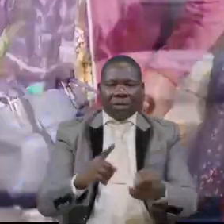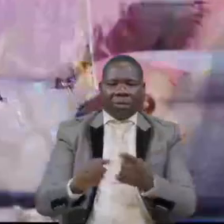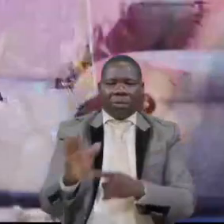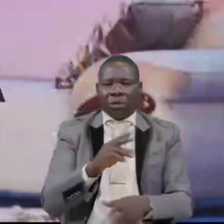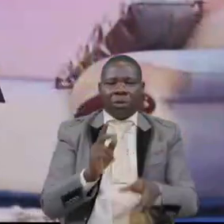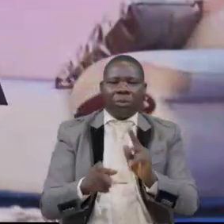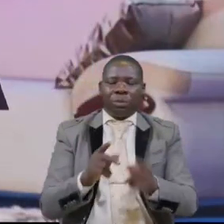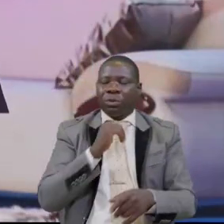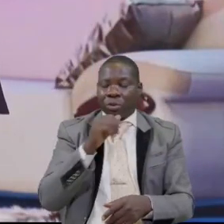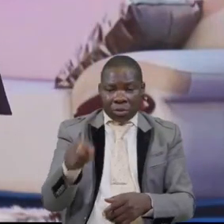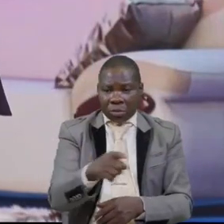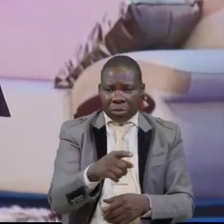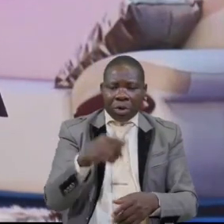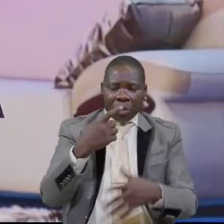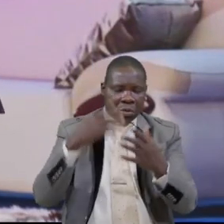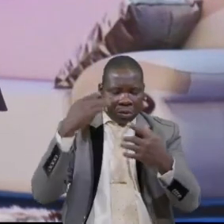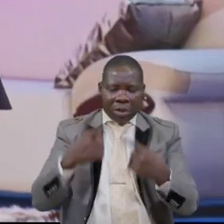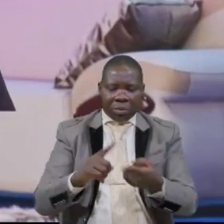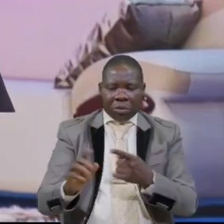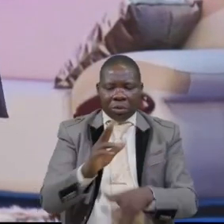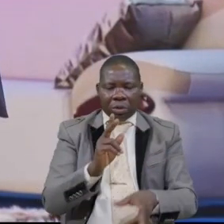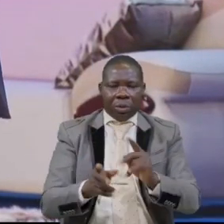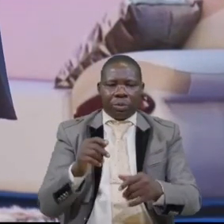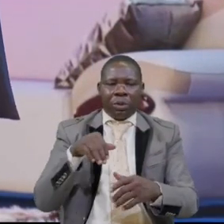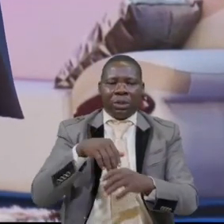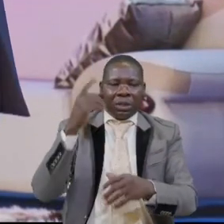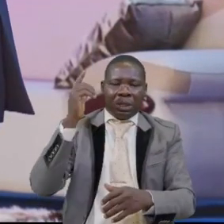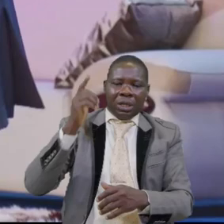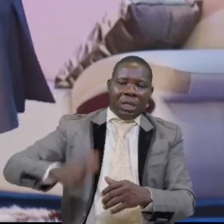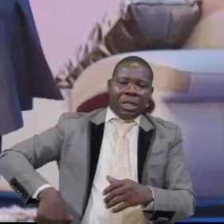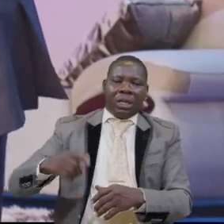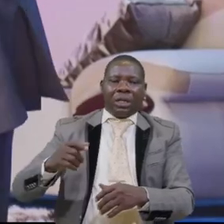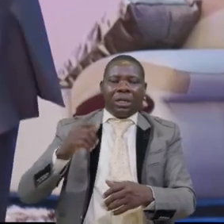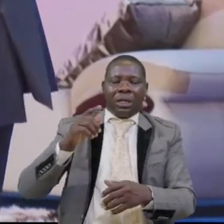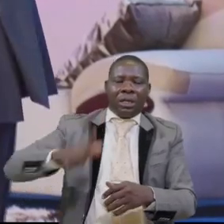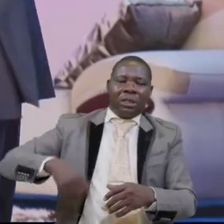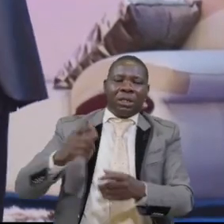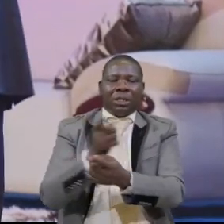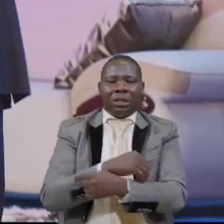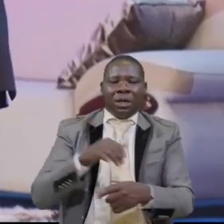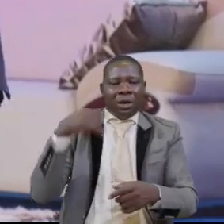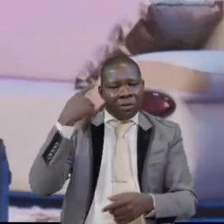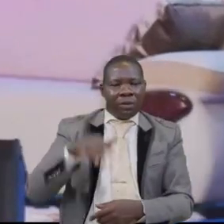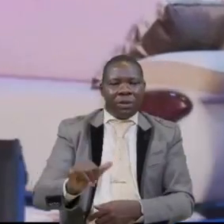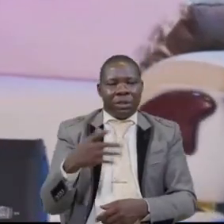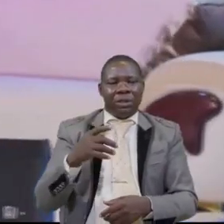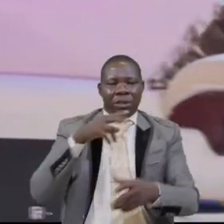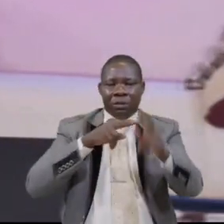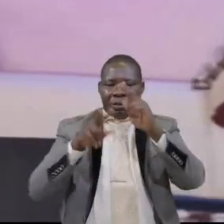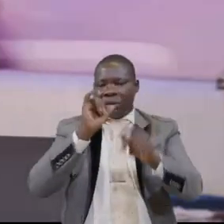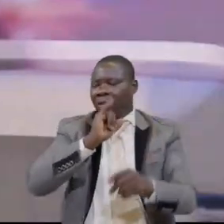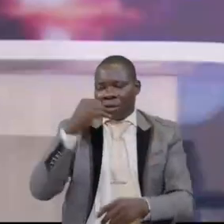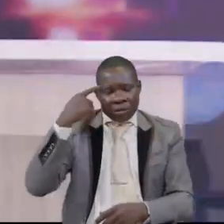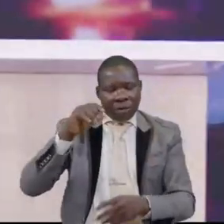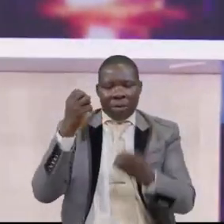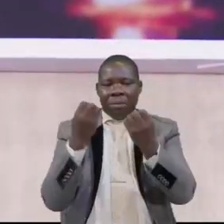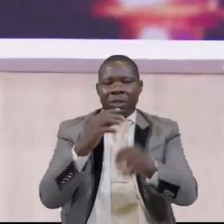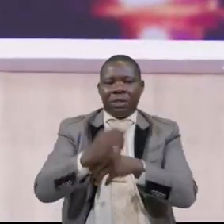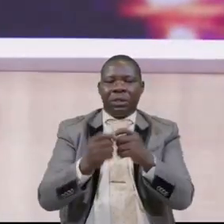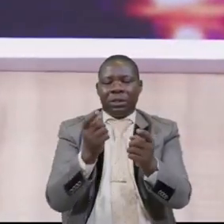temps. Car la vision concerne encore ces temps-là. Voyons le chapitre